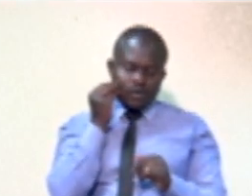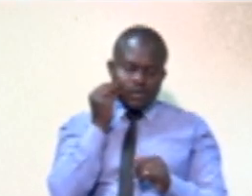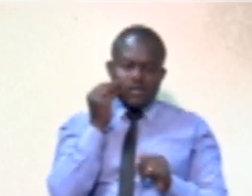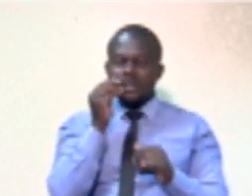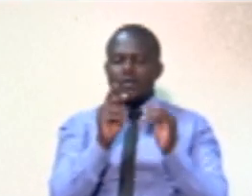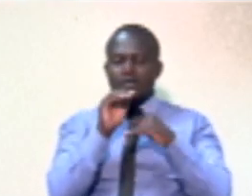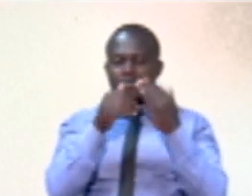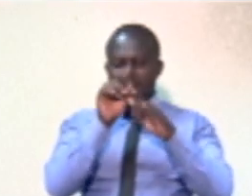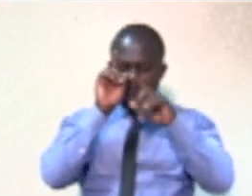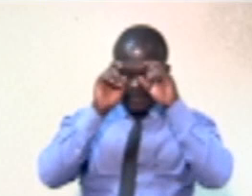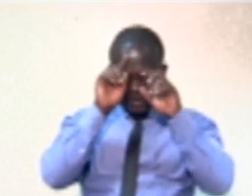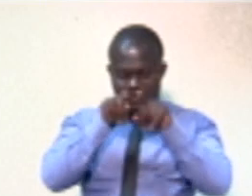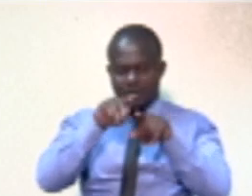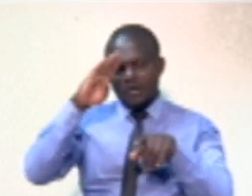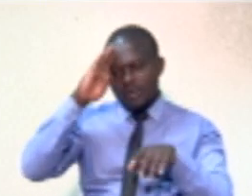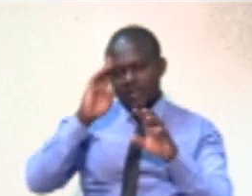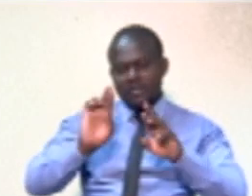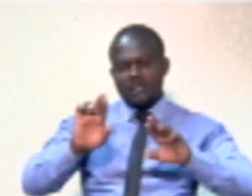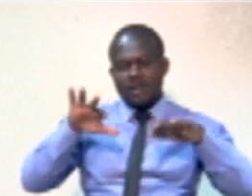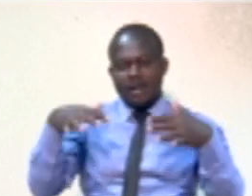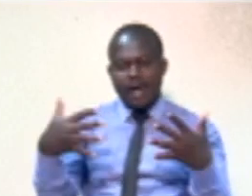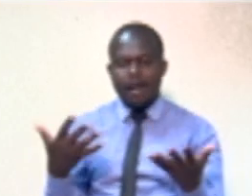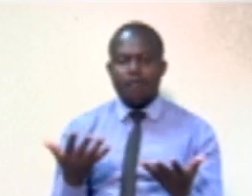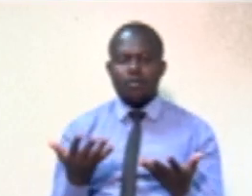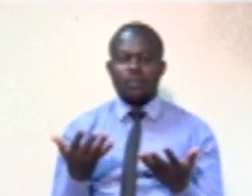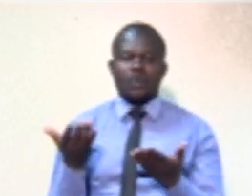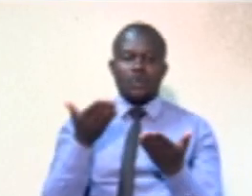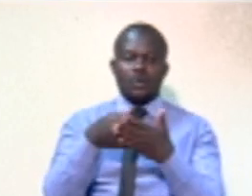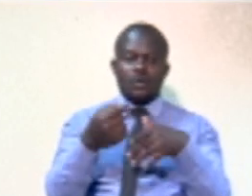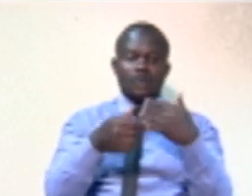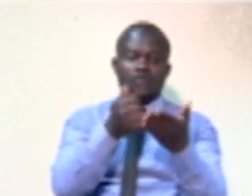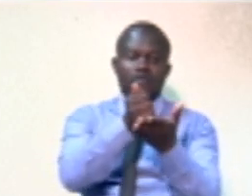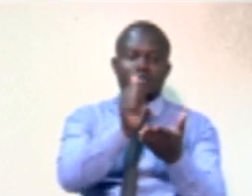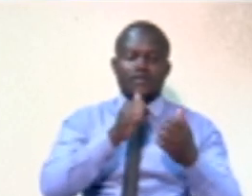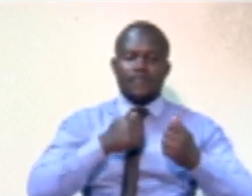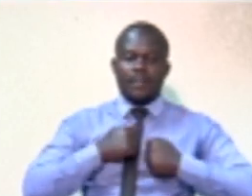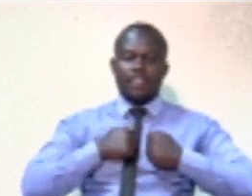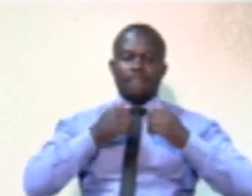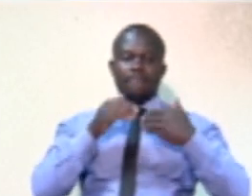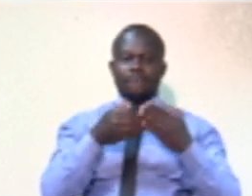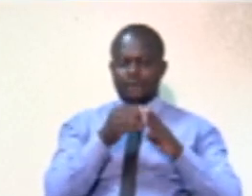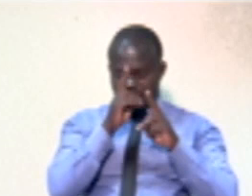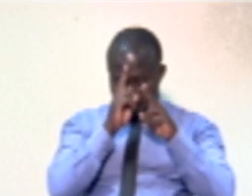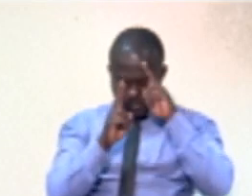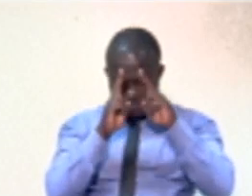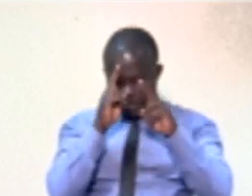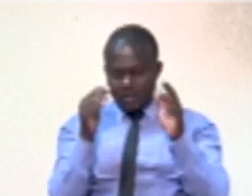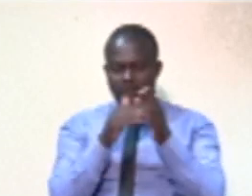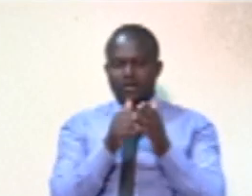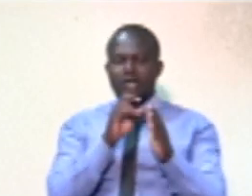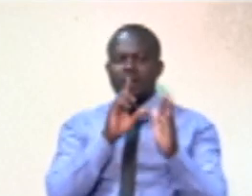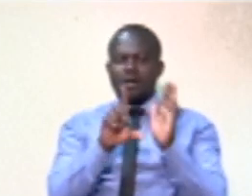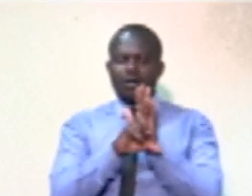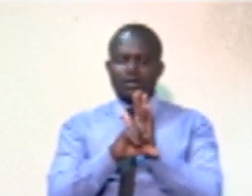wese yibaza nka polisi mwiteguye mute kuza gukomeza gufasha abanyarwanda kubahiriza n'ubundi